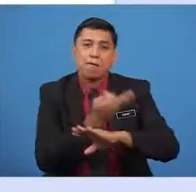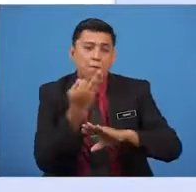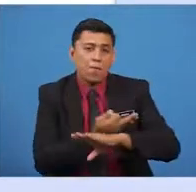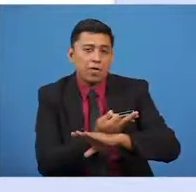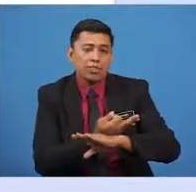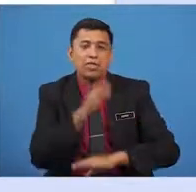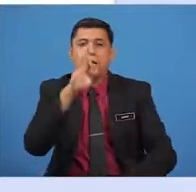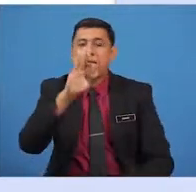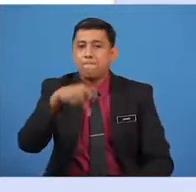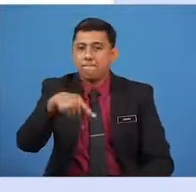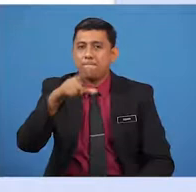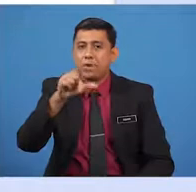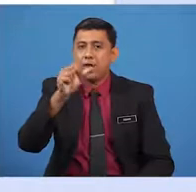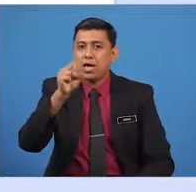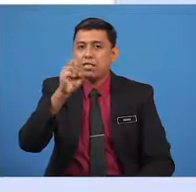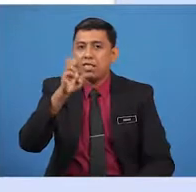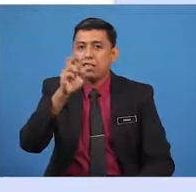placenta.